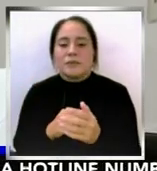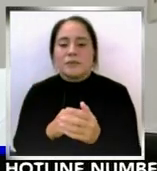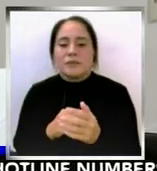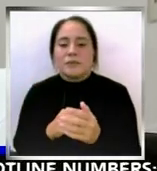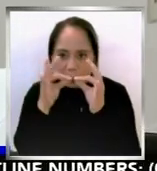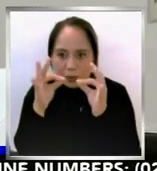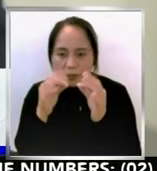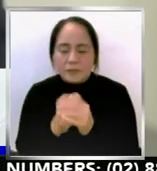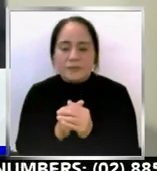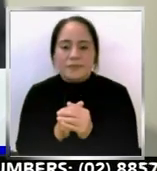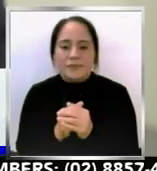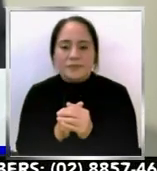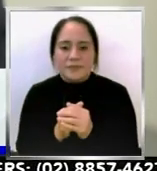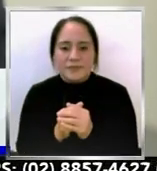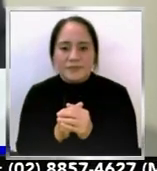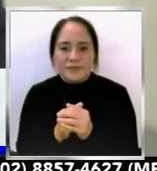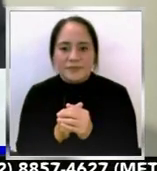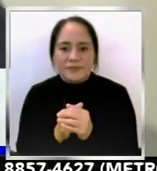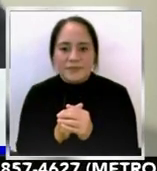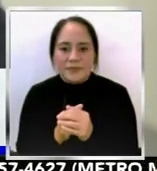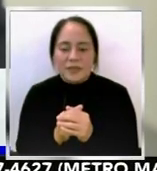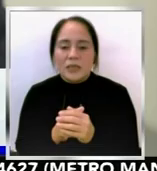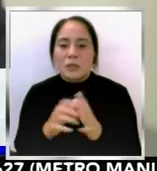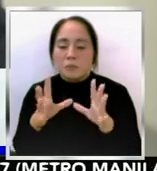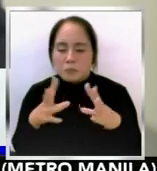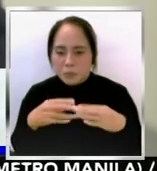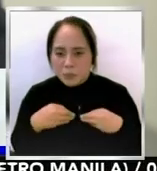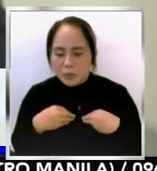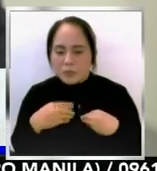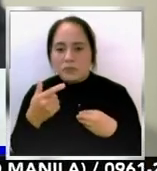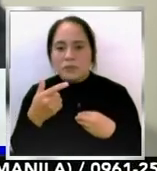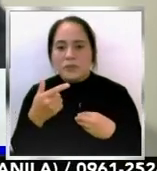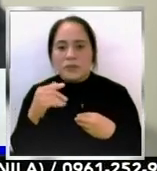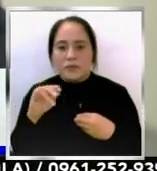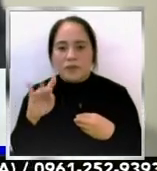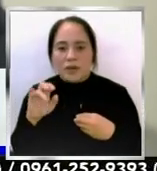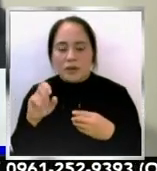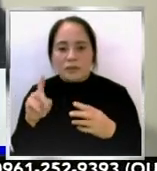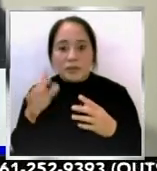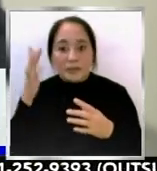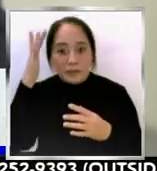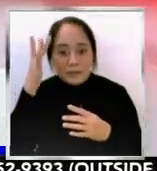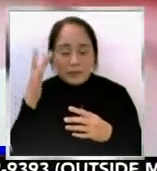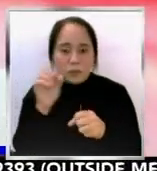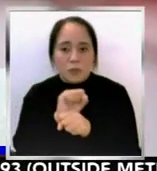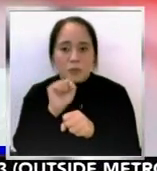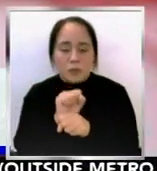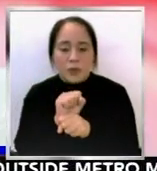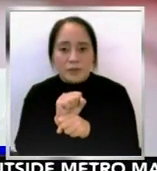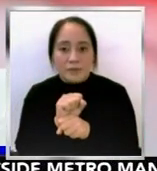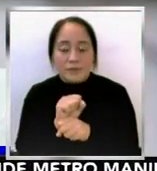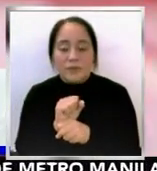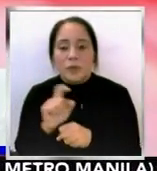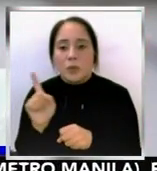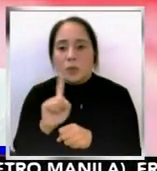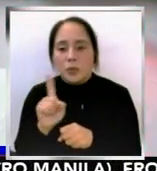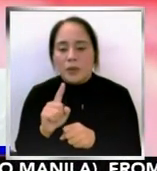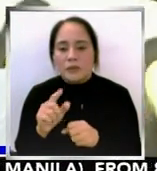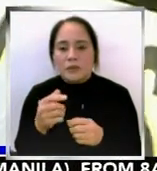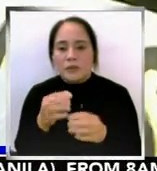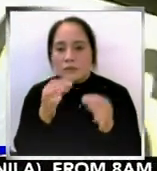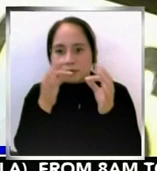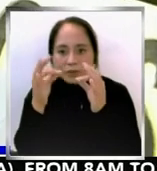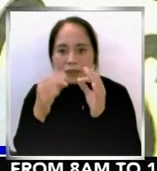Bongbong Marcos. Pag-amin ni Guevara, isa raw sa pinakasensitibong trabahong hinawakan niya, ang ginawang drug review